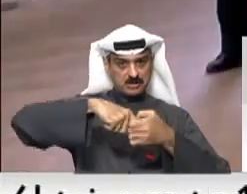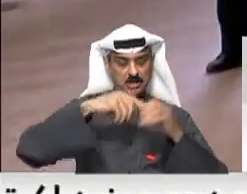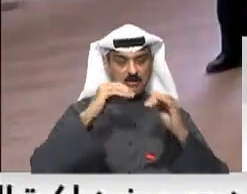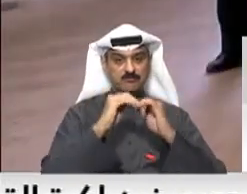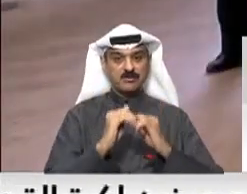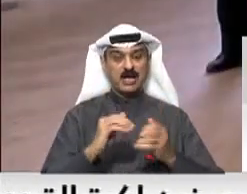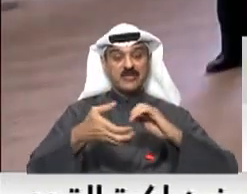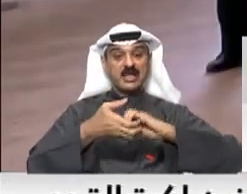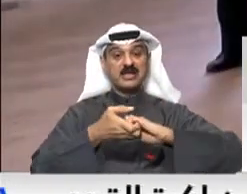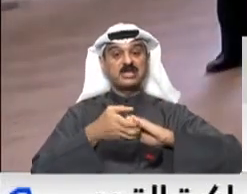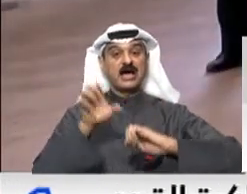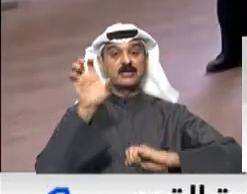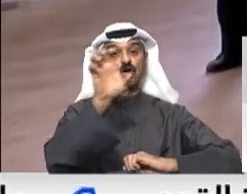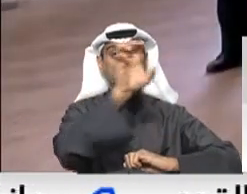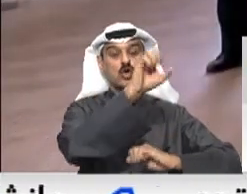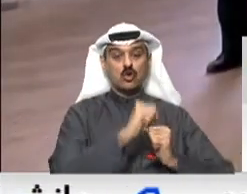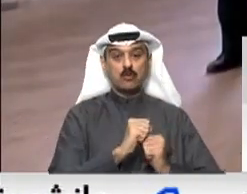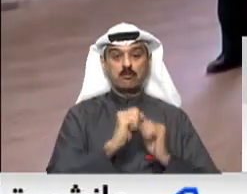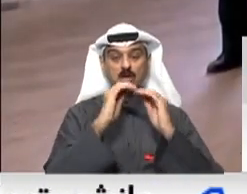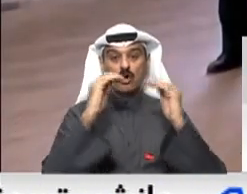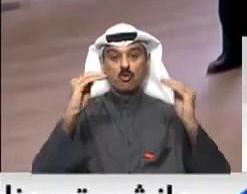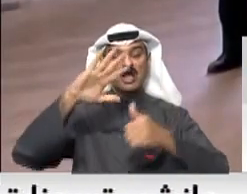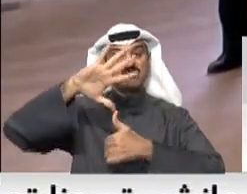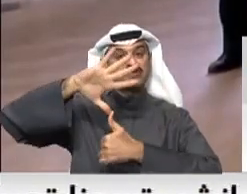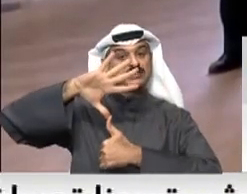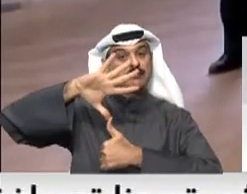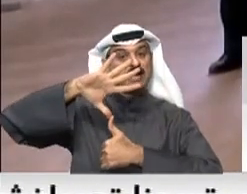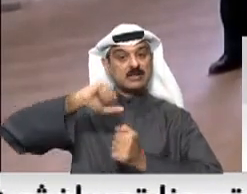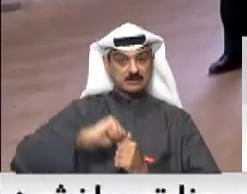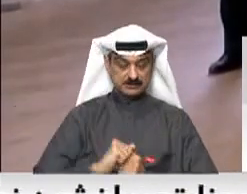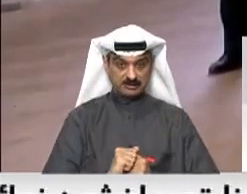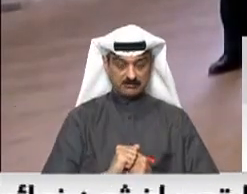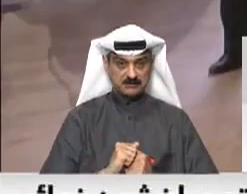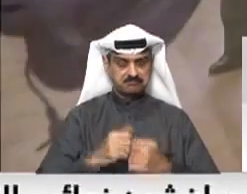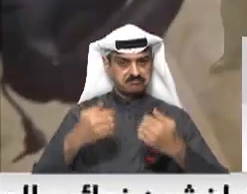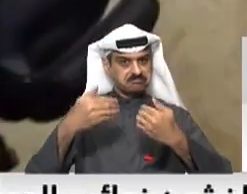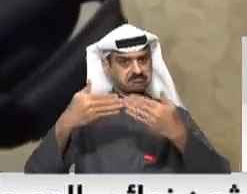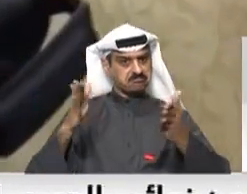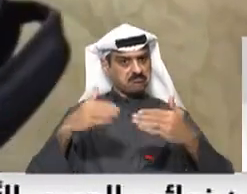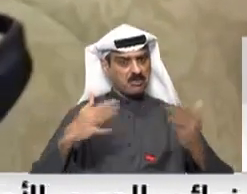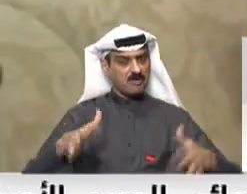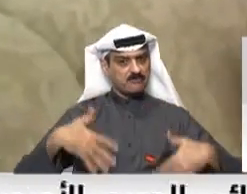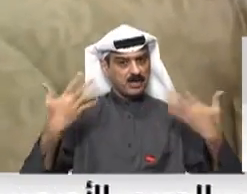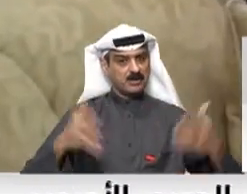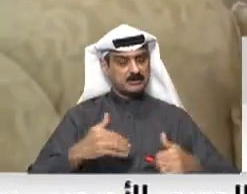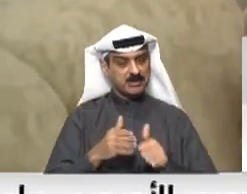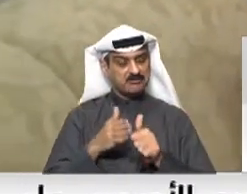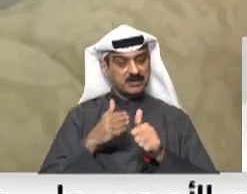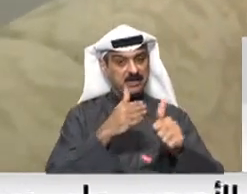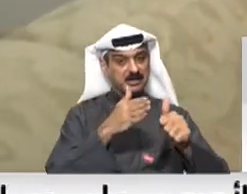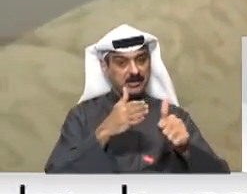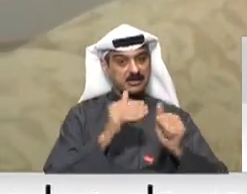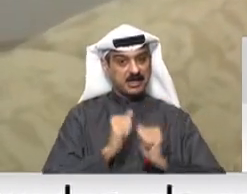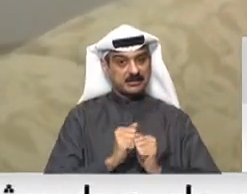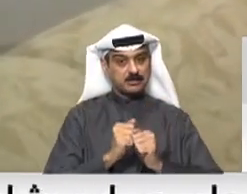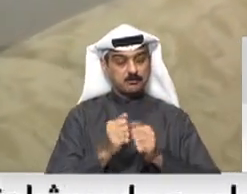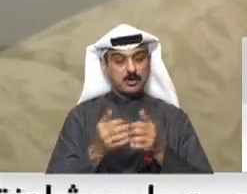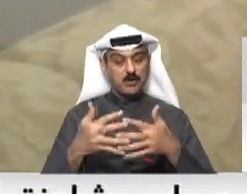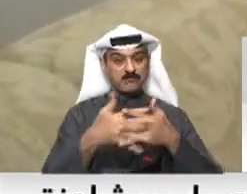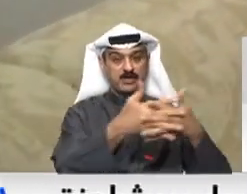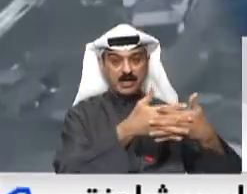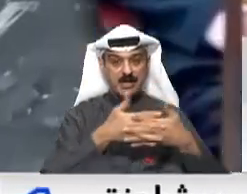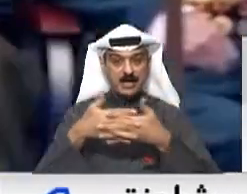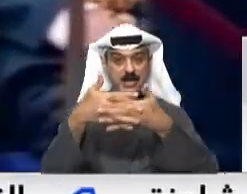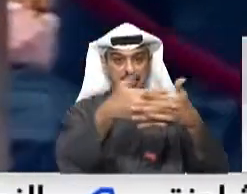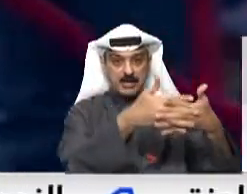الاتحاد الأوروبي وحلف شمال الأطلسي، ليأتيها ترحيب الغرب بقيادة الولايات المتحدة لهذا